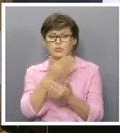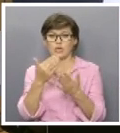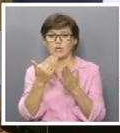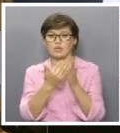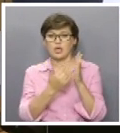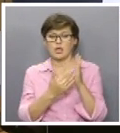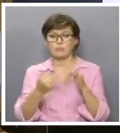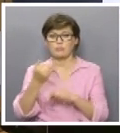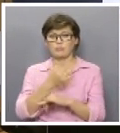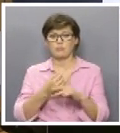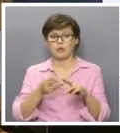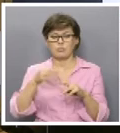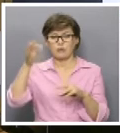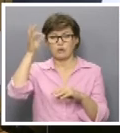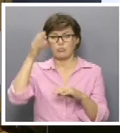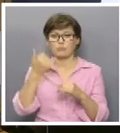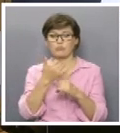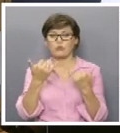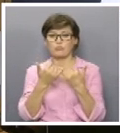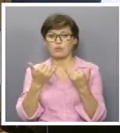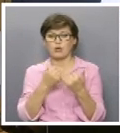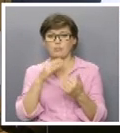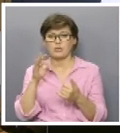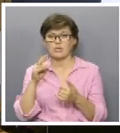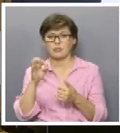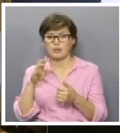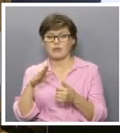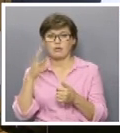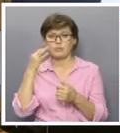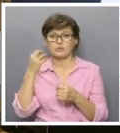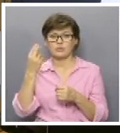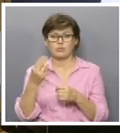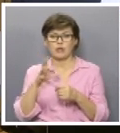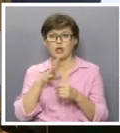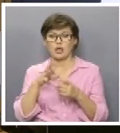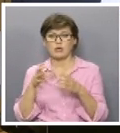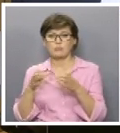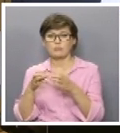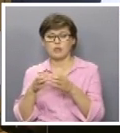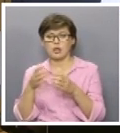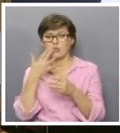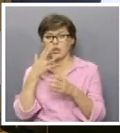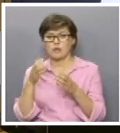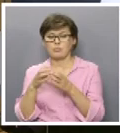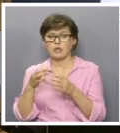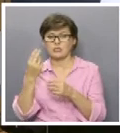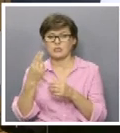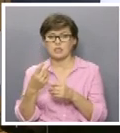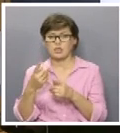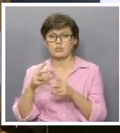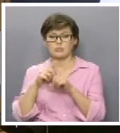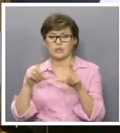тақырыпты қозғадық. Еске салайын, студияға келген Марат Айнабеков, Алматы әлеуметтік кәсіпкерлік корпорациясы ұлттық компаниясы акционерлік қоғамының